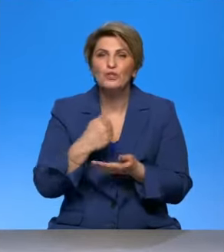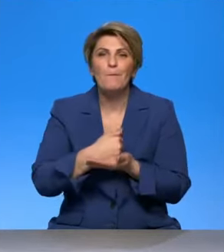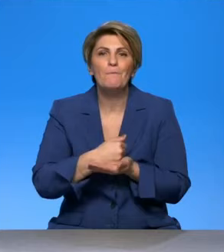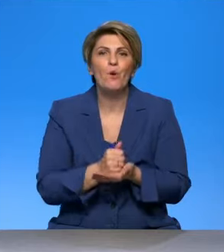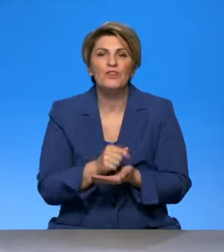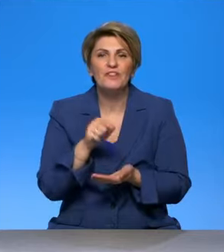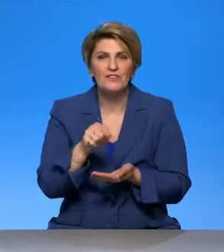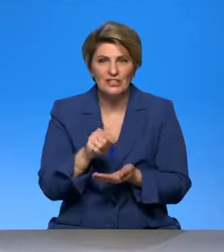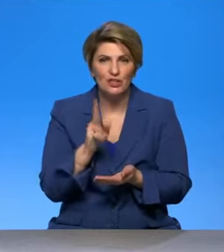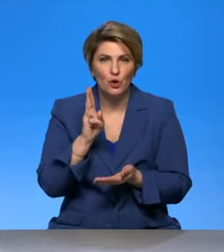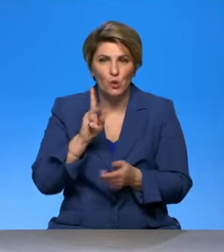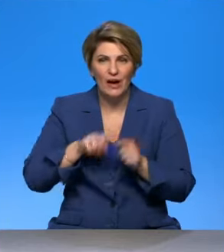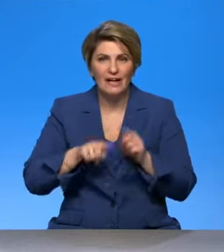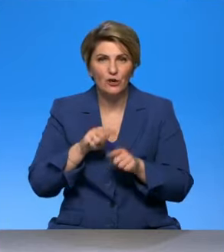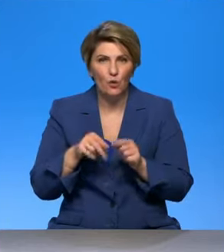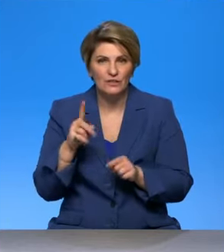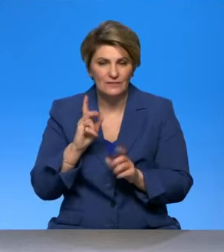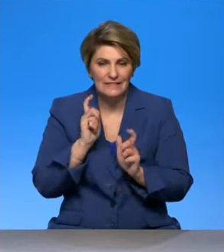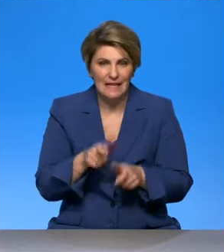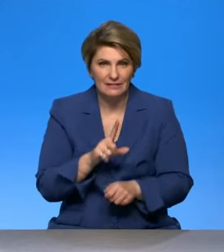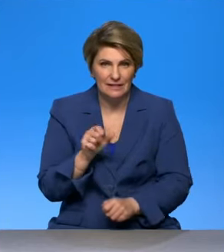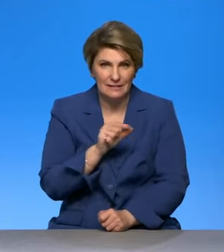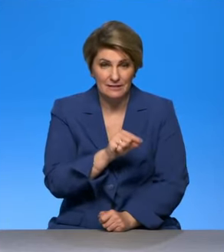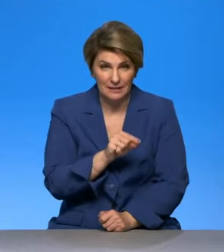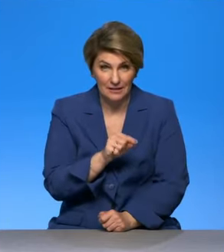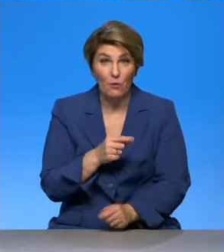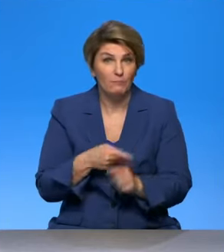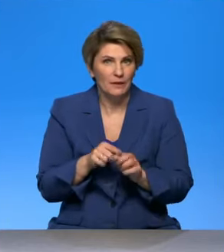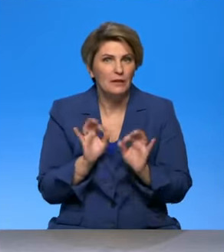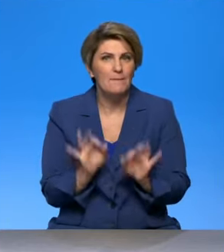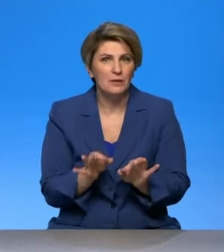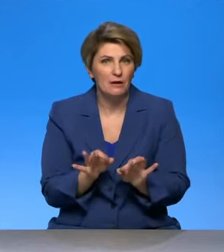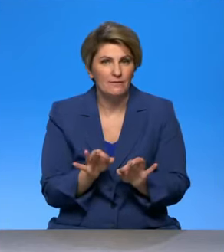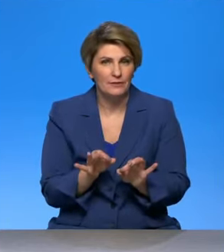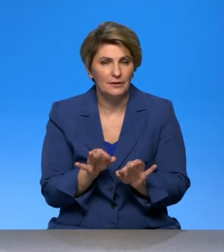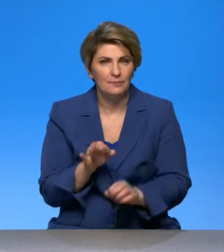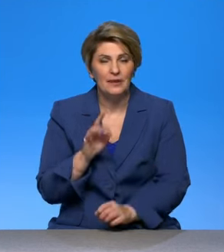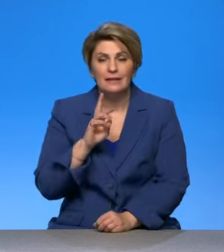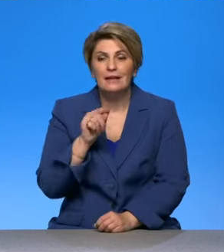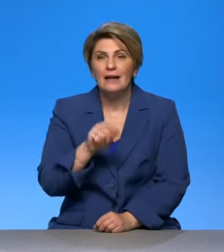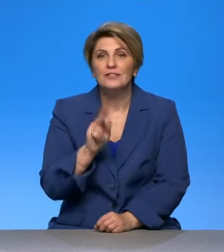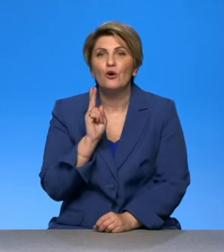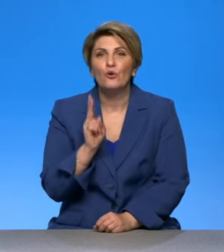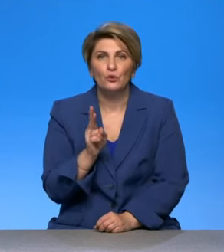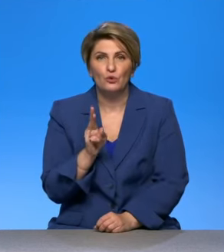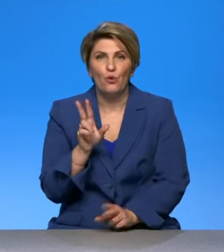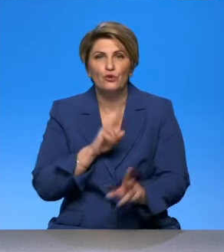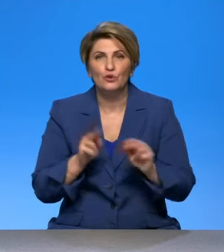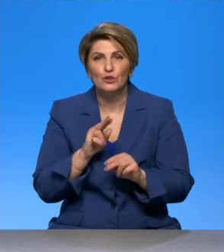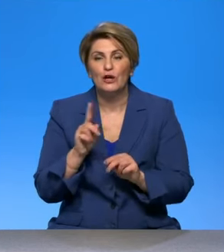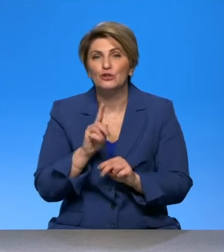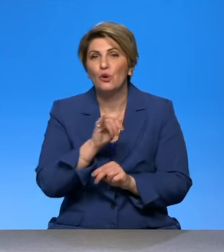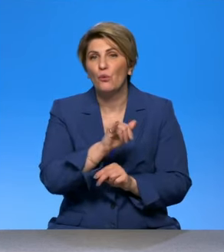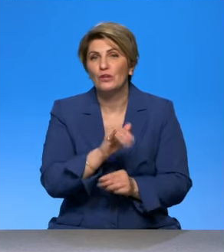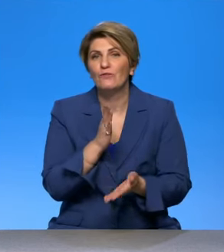лица. Это очень правильно. Как раз для пожилых людей это очень правильно. И для тех, кто считает, что у него есть, скажем так, он в